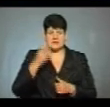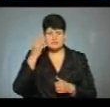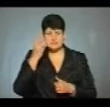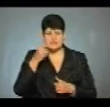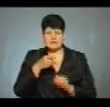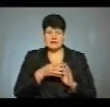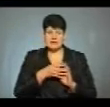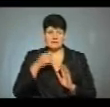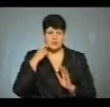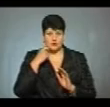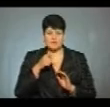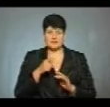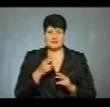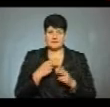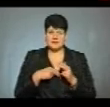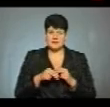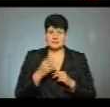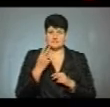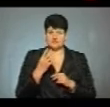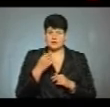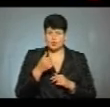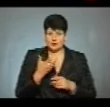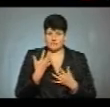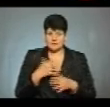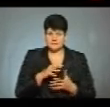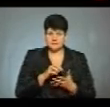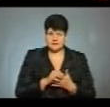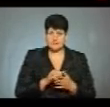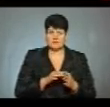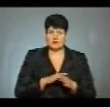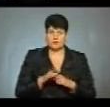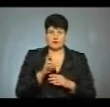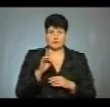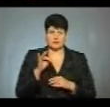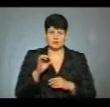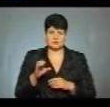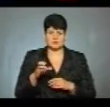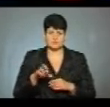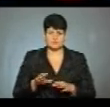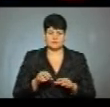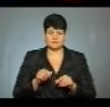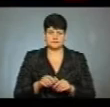Їй 9 років, у гімнастиці 4 роки. Виконує вправу на брусях.